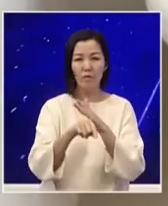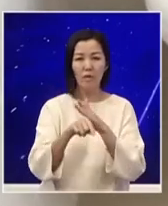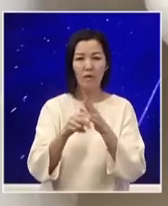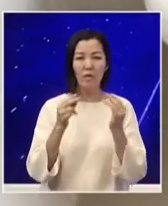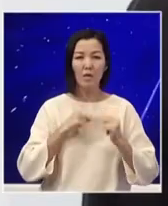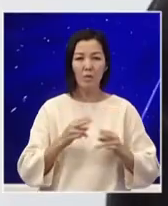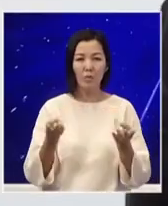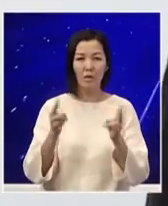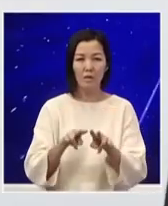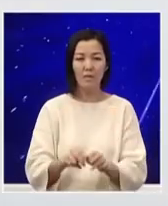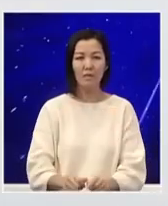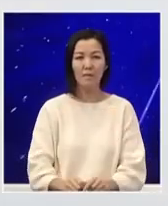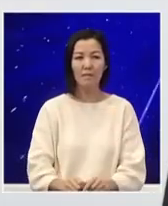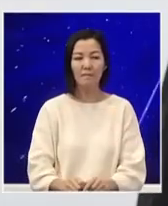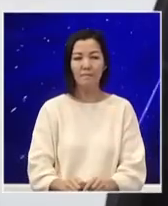работы.